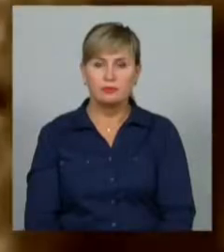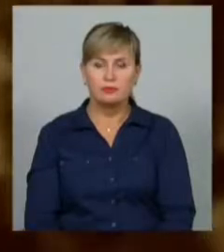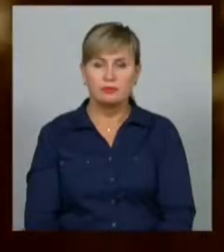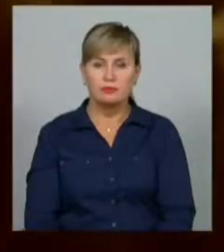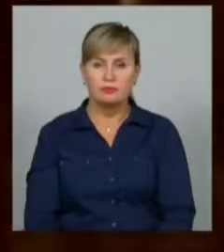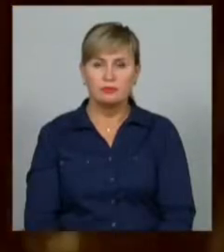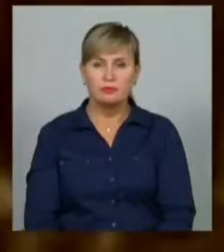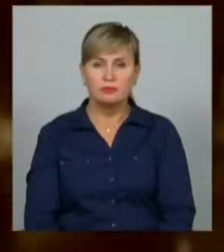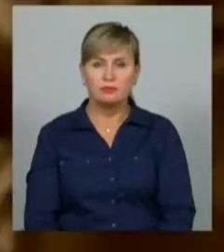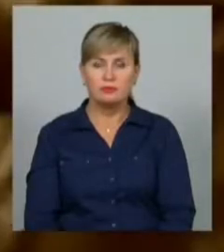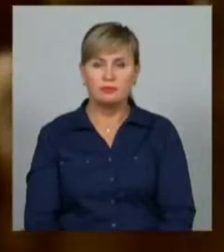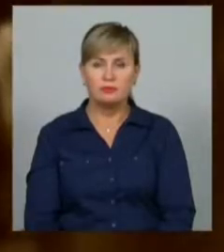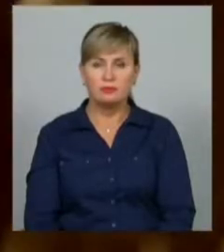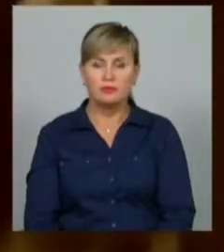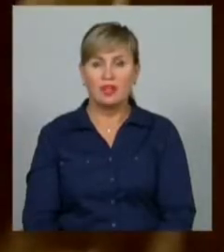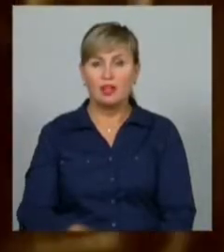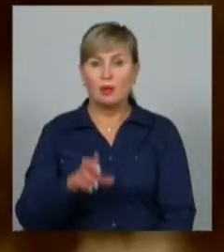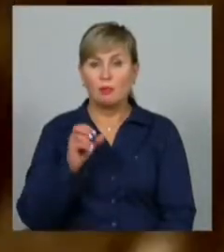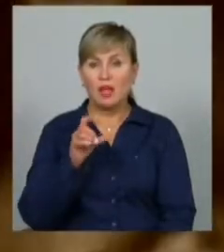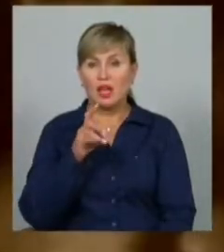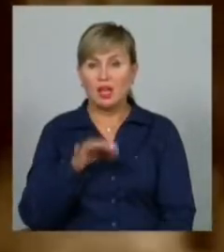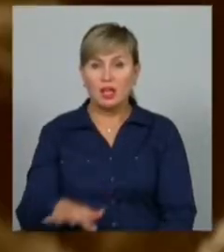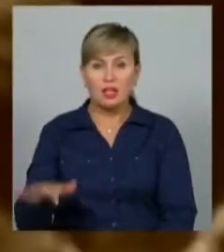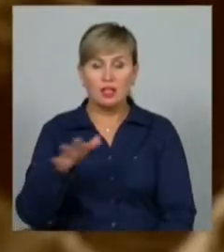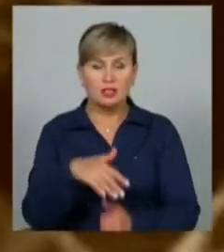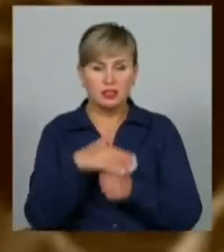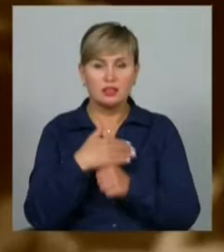Над Берлином взвелось знамя победы.